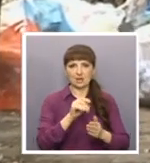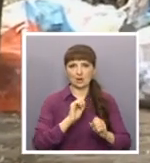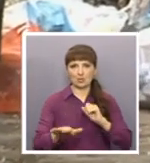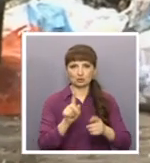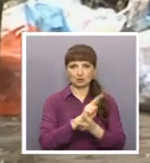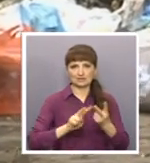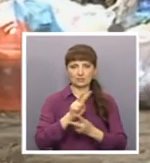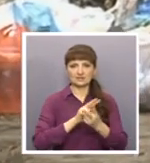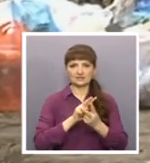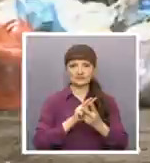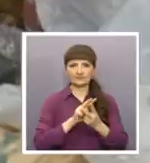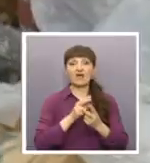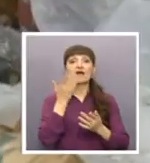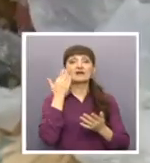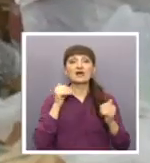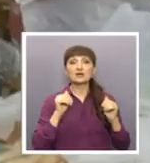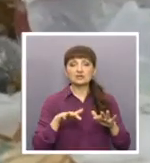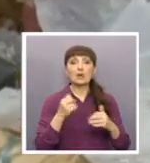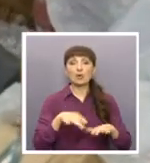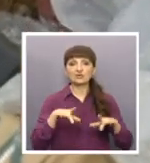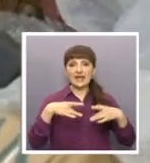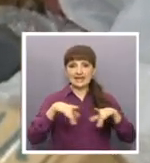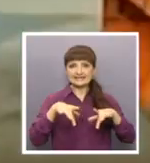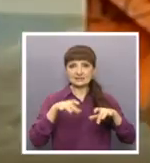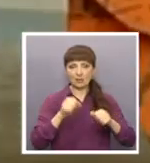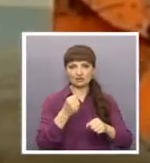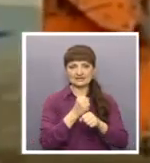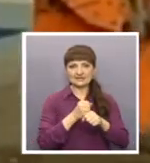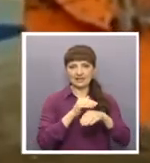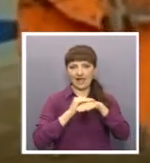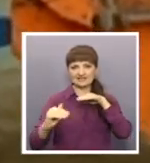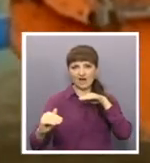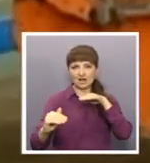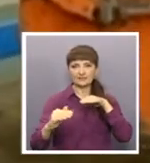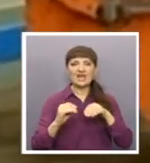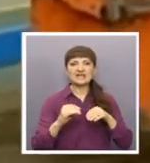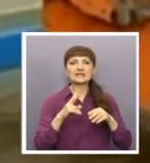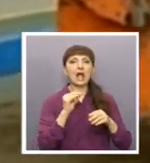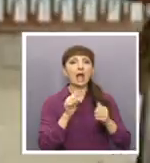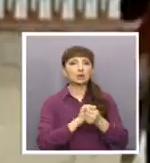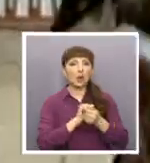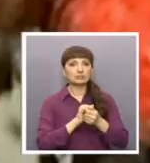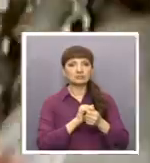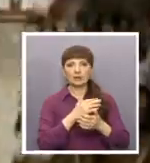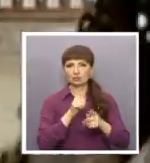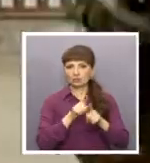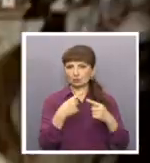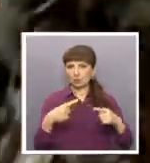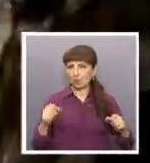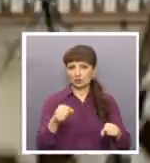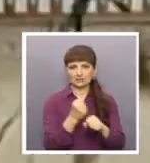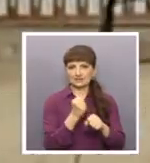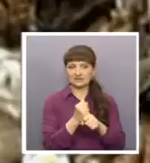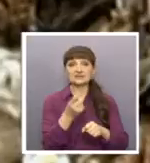использования мусора. Когда из шин можно делать качественное асфальтовое покрытие, из картона гофротару, из металла, дорожные люки и еще много чего.